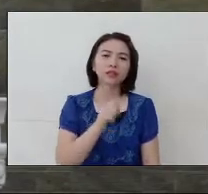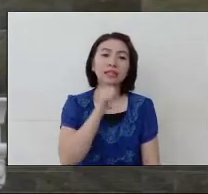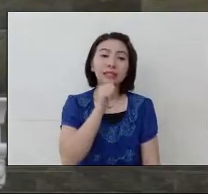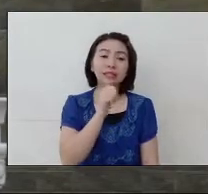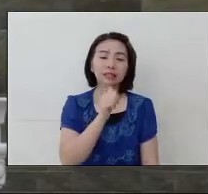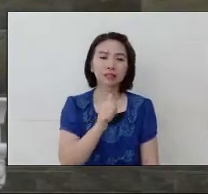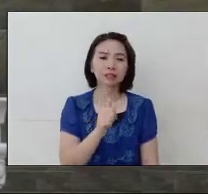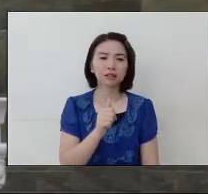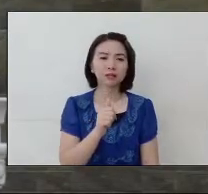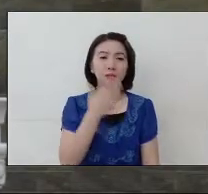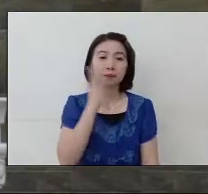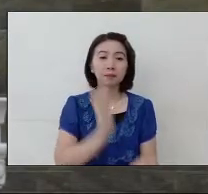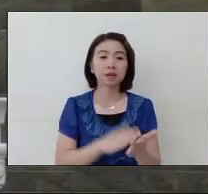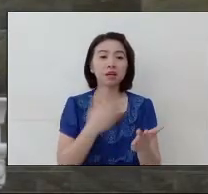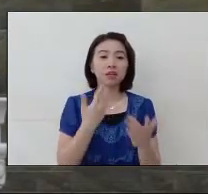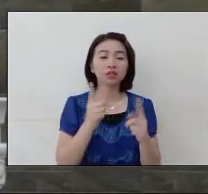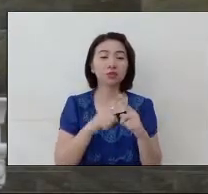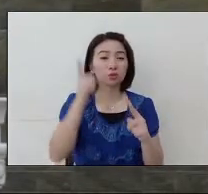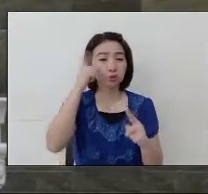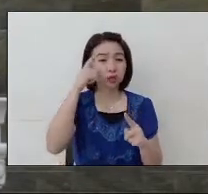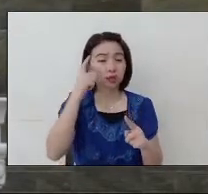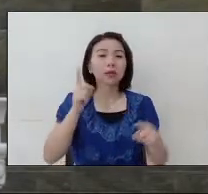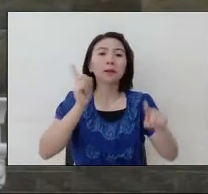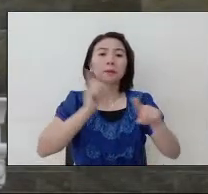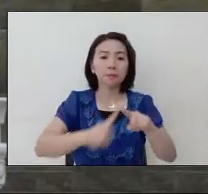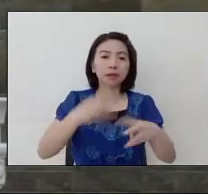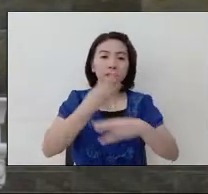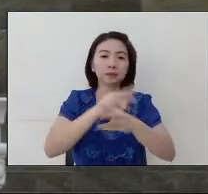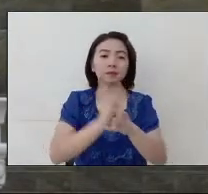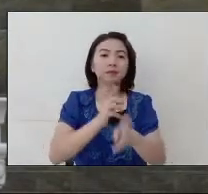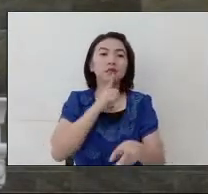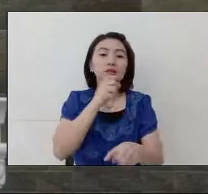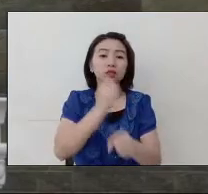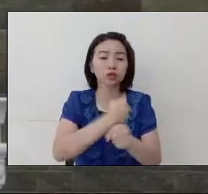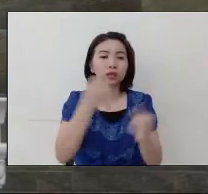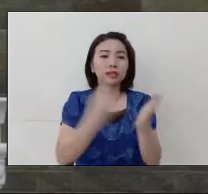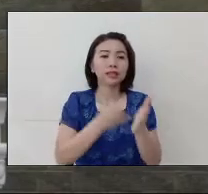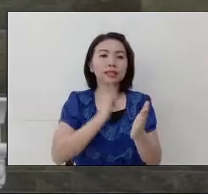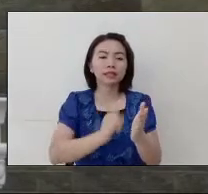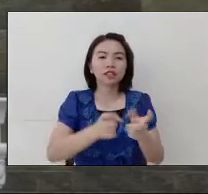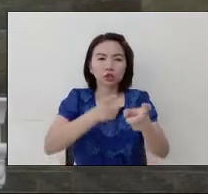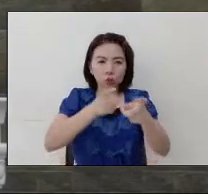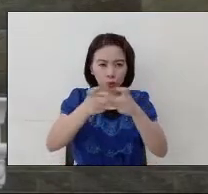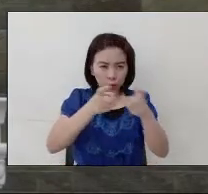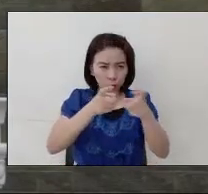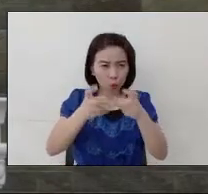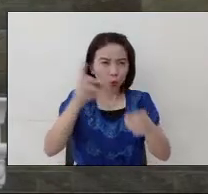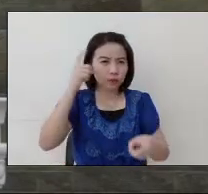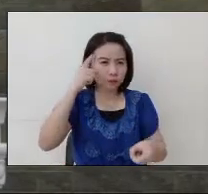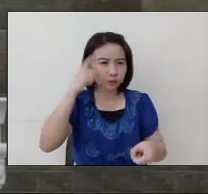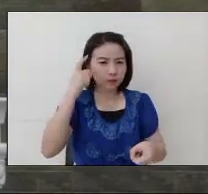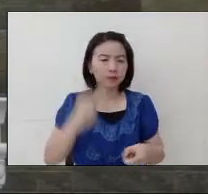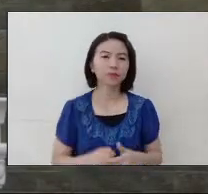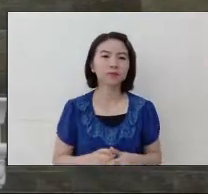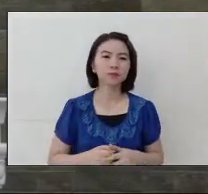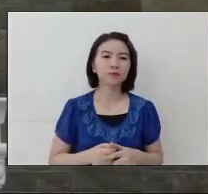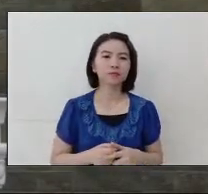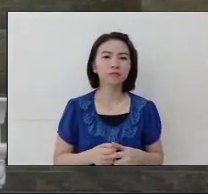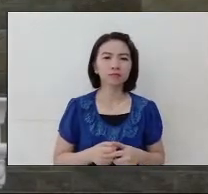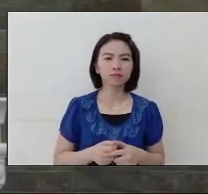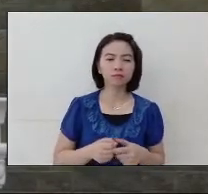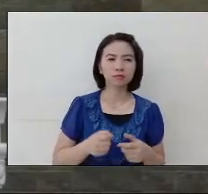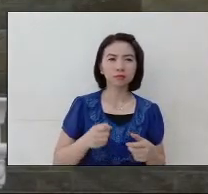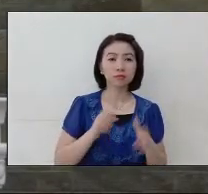Controlled. Minsan sabi ko nga po sa inyo, pagka anumang klaseng wild na animals, pag yan ho'y